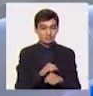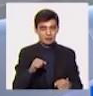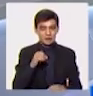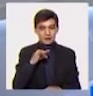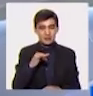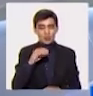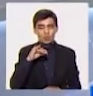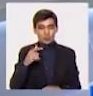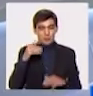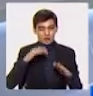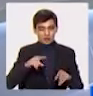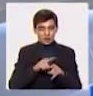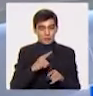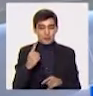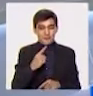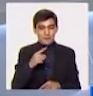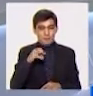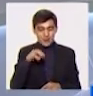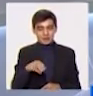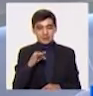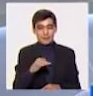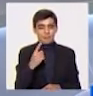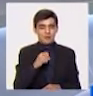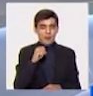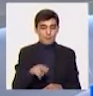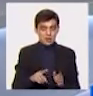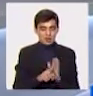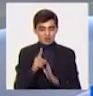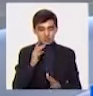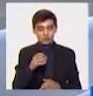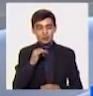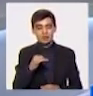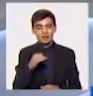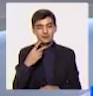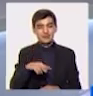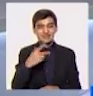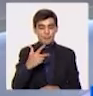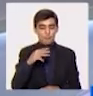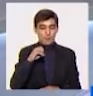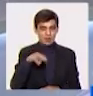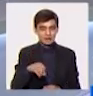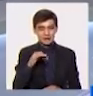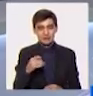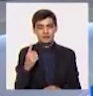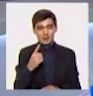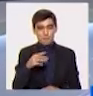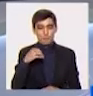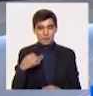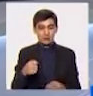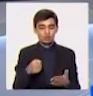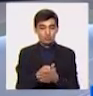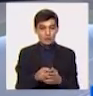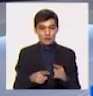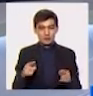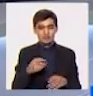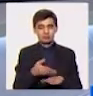оңтүстік өңірлерде 1 наурыз бен 1 сәуір аралығында. Ал солтүстік аймақтарда 23 наурыздан 1 мамырға дейін жүк